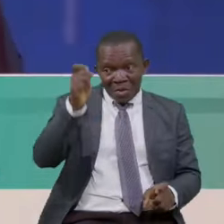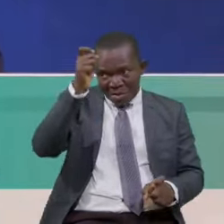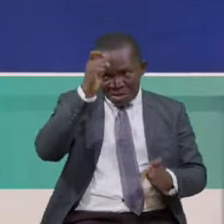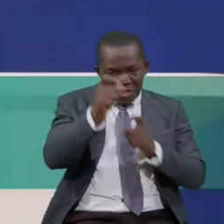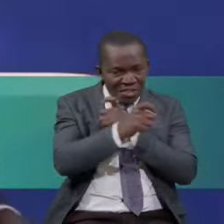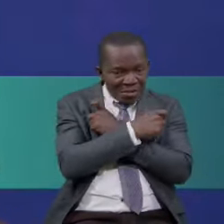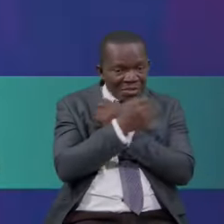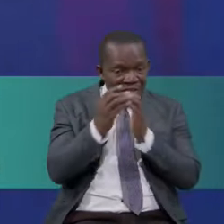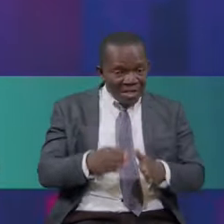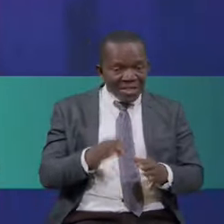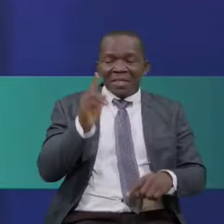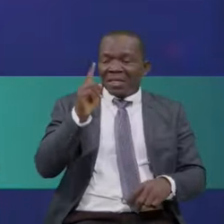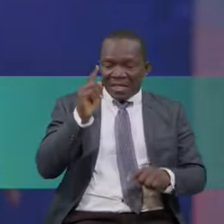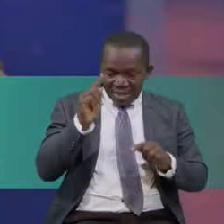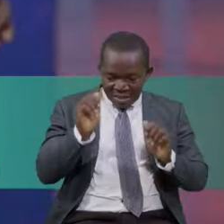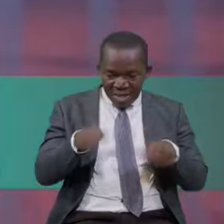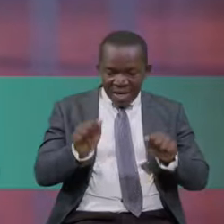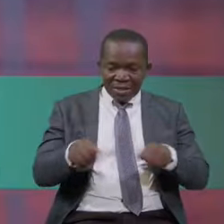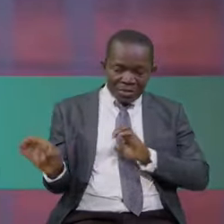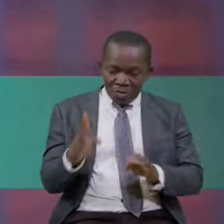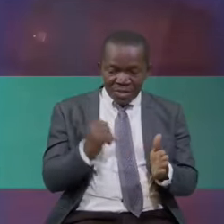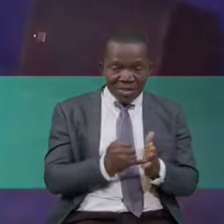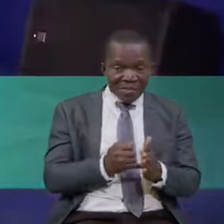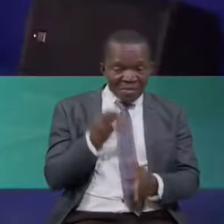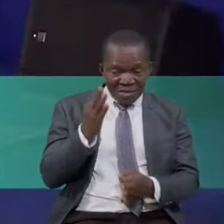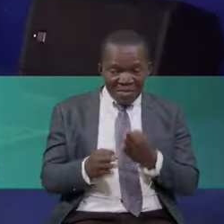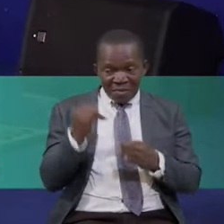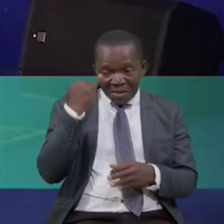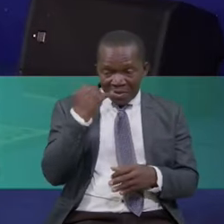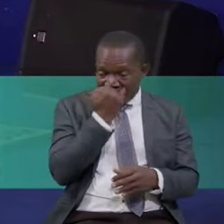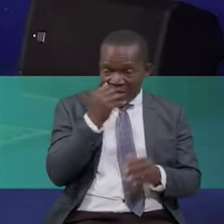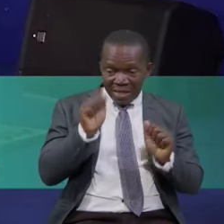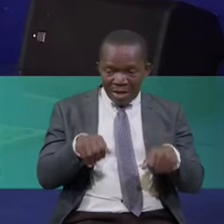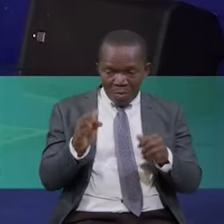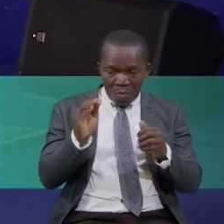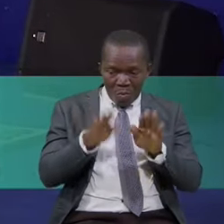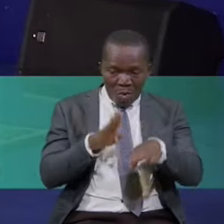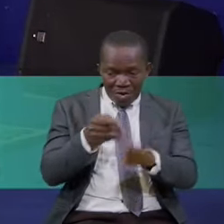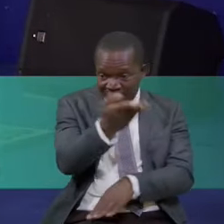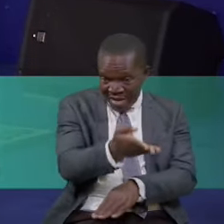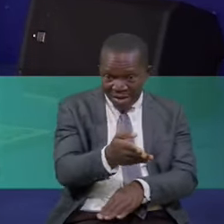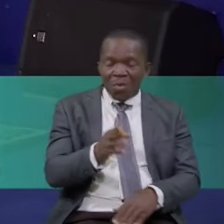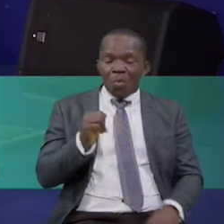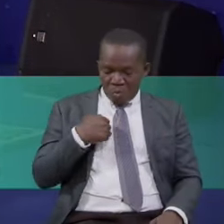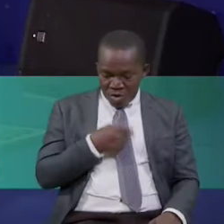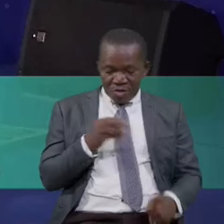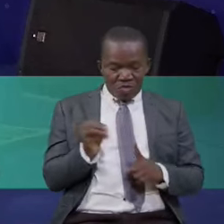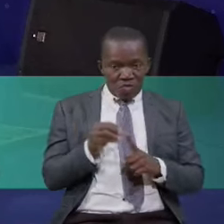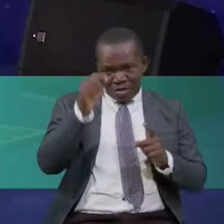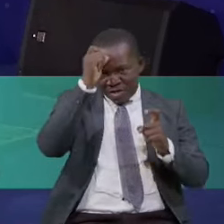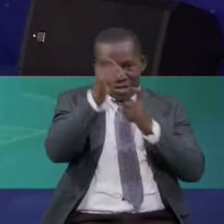Israël peut marcher l'Égypte aussi peut marcher là-bas je t'entends il Creus le tombes